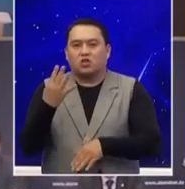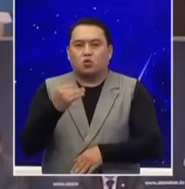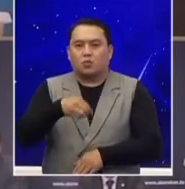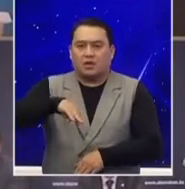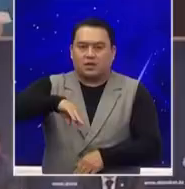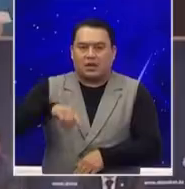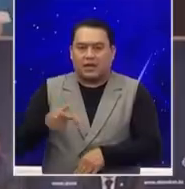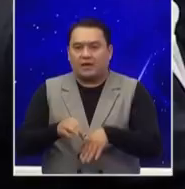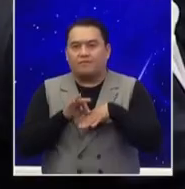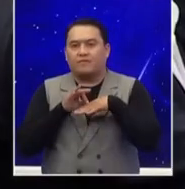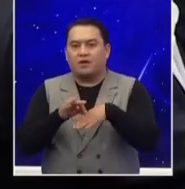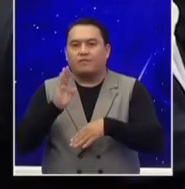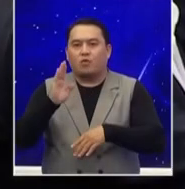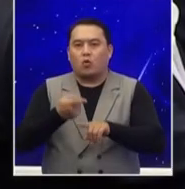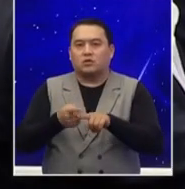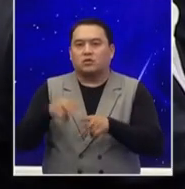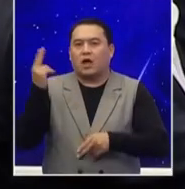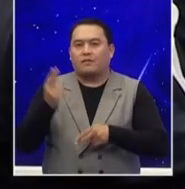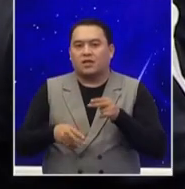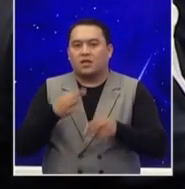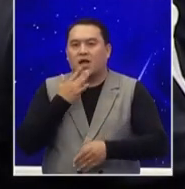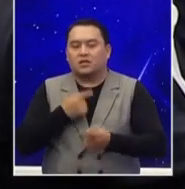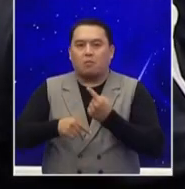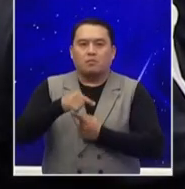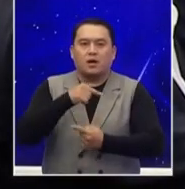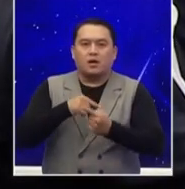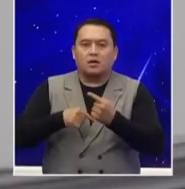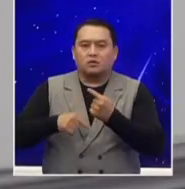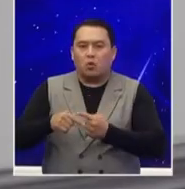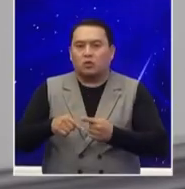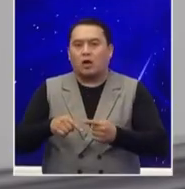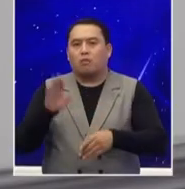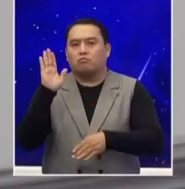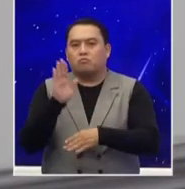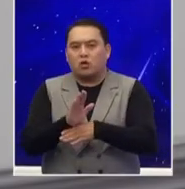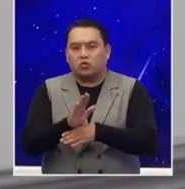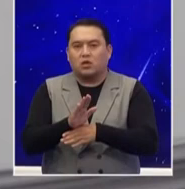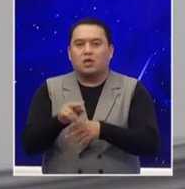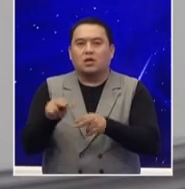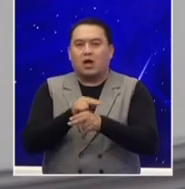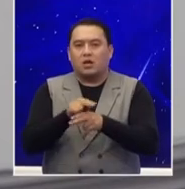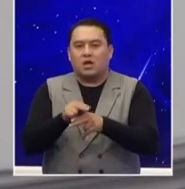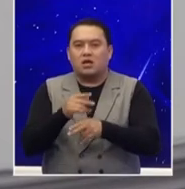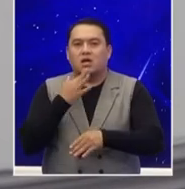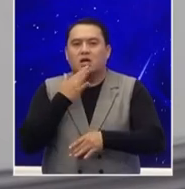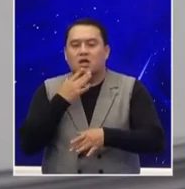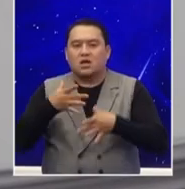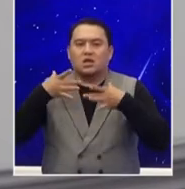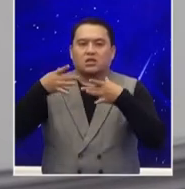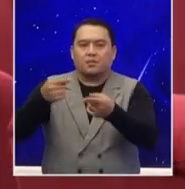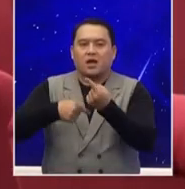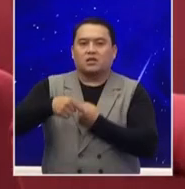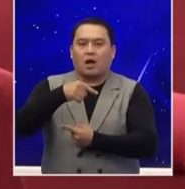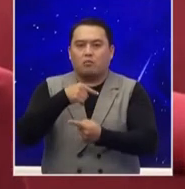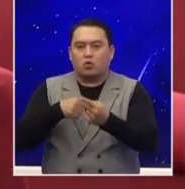миллиардов тенге совершении сизо национальной палаты предпринимателей касым-жомарт токаев поручил наладить экспорт а оборот